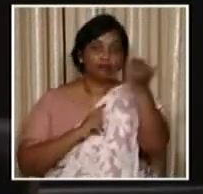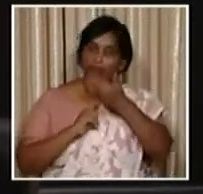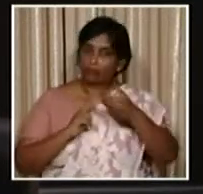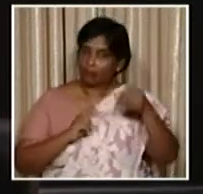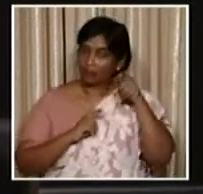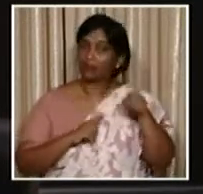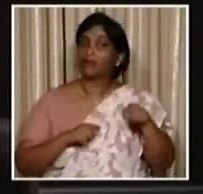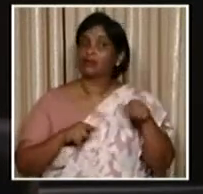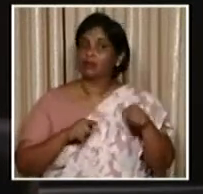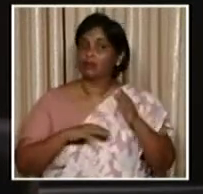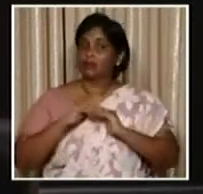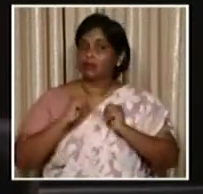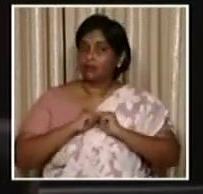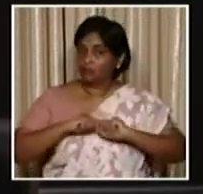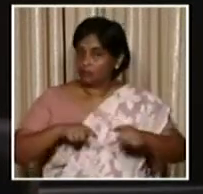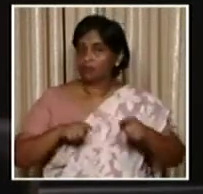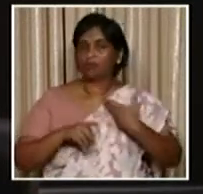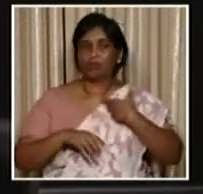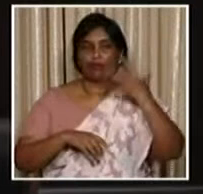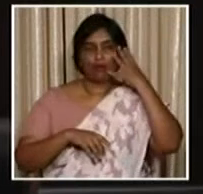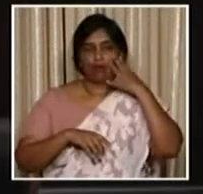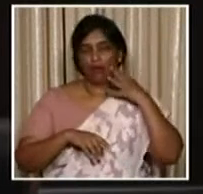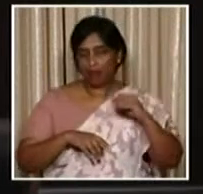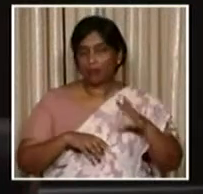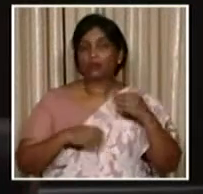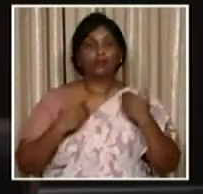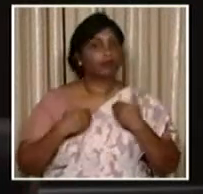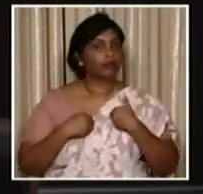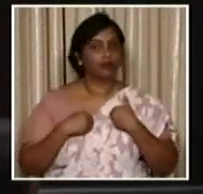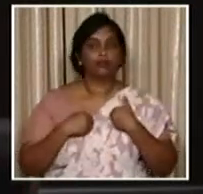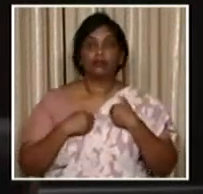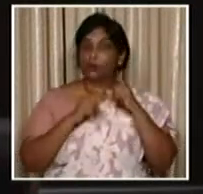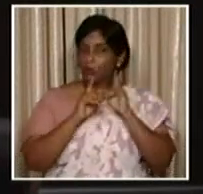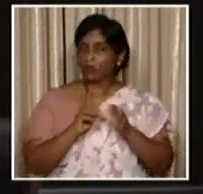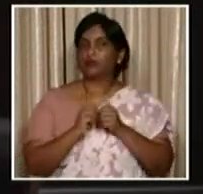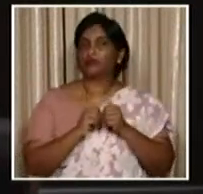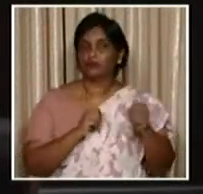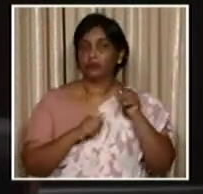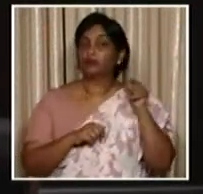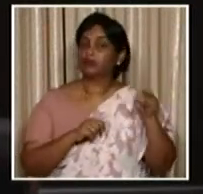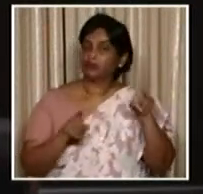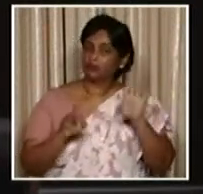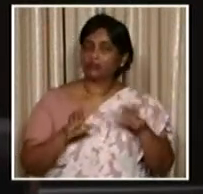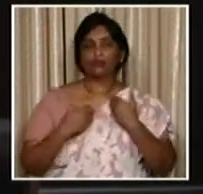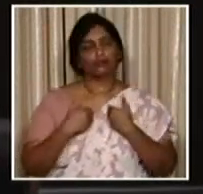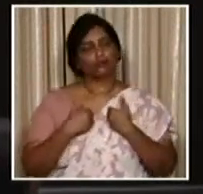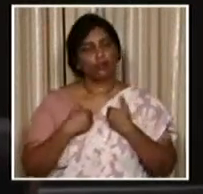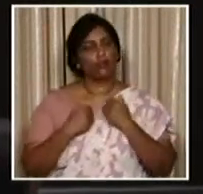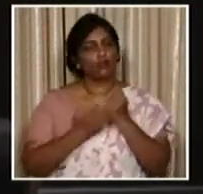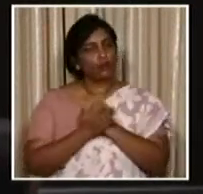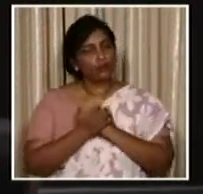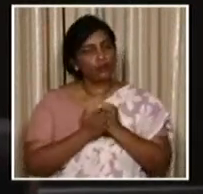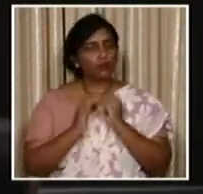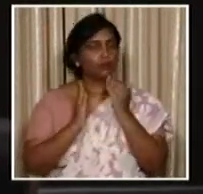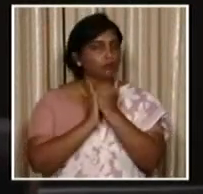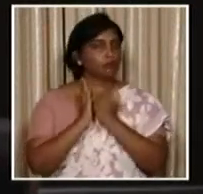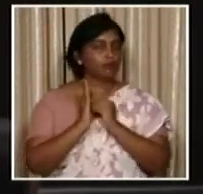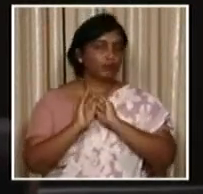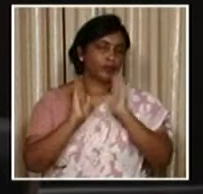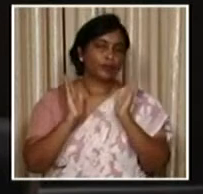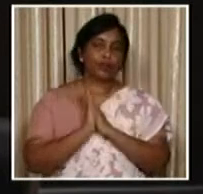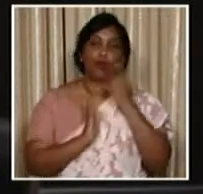වහන්සේලා මේ ක්‍රියාකාරකම් අමතක කෙරුවට අපි ඒ දේ කරේ නැහැ ඒ වෙනුවෙන් අපි සියලු කරුණු